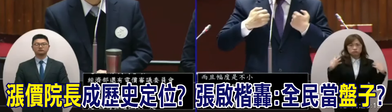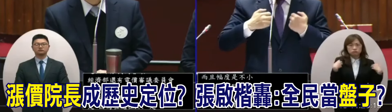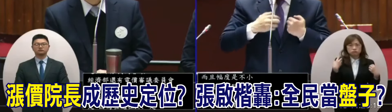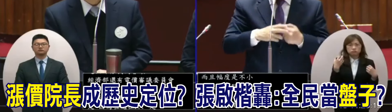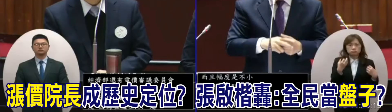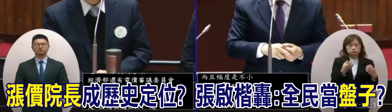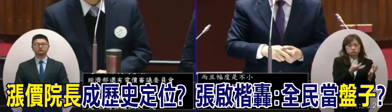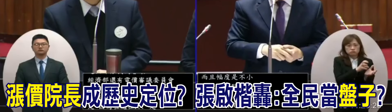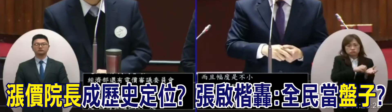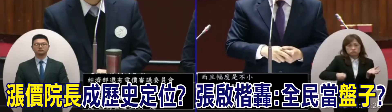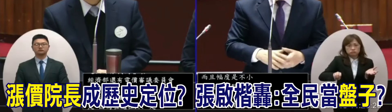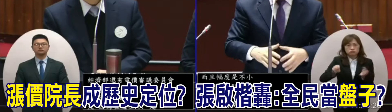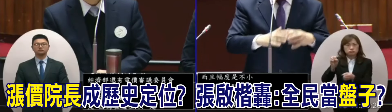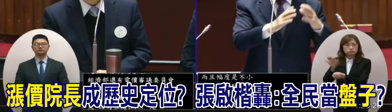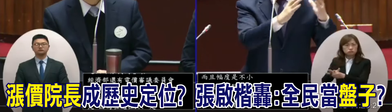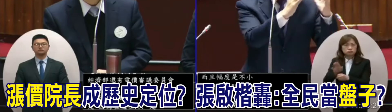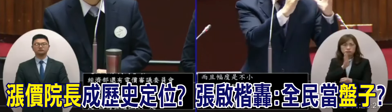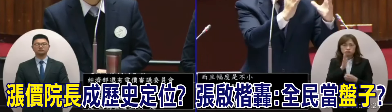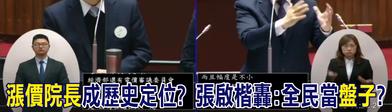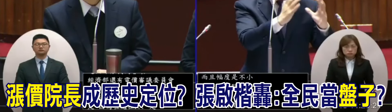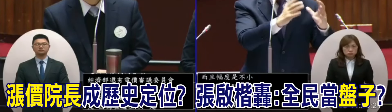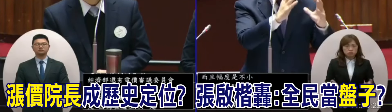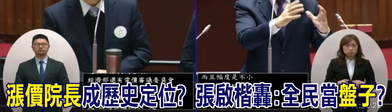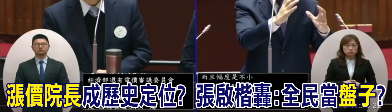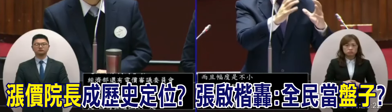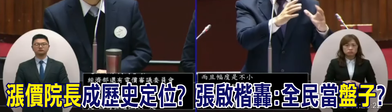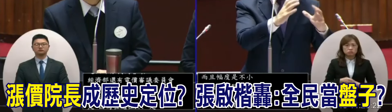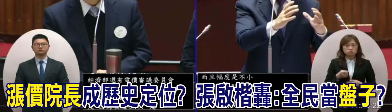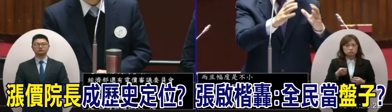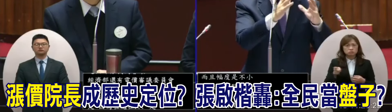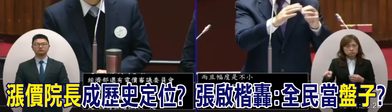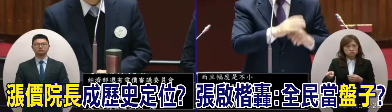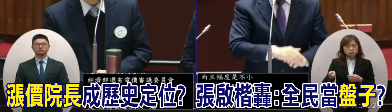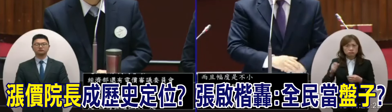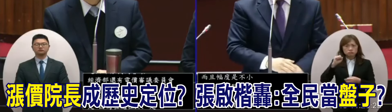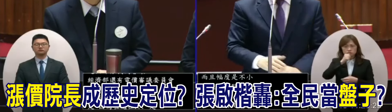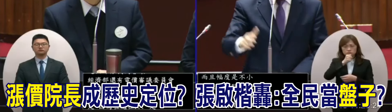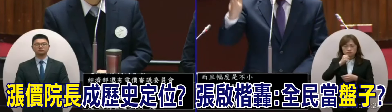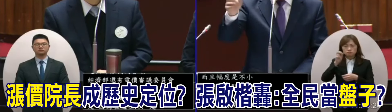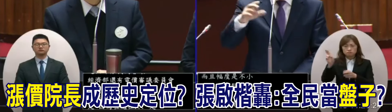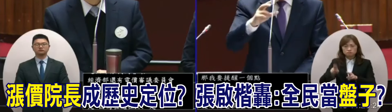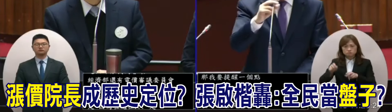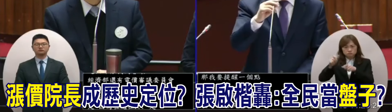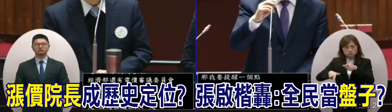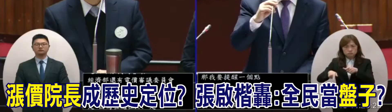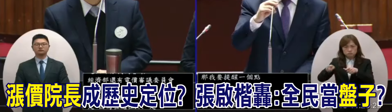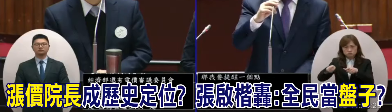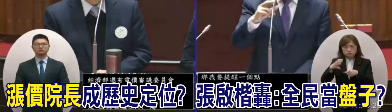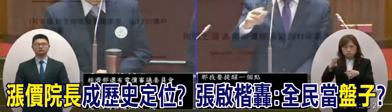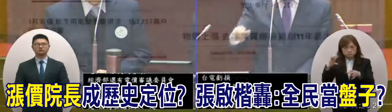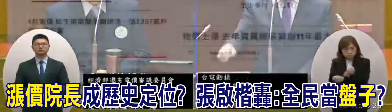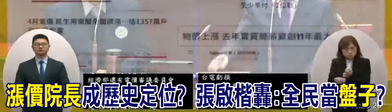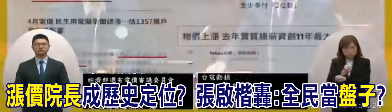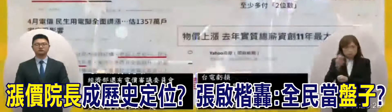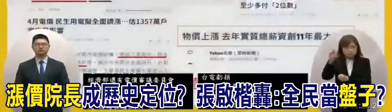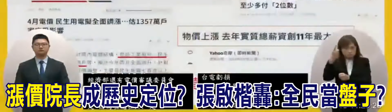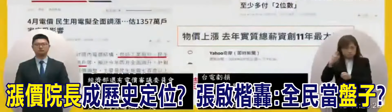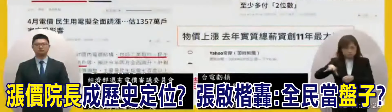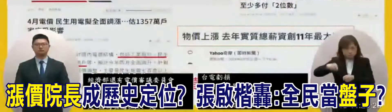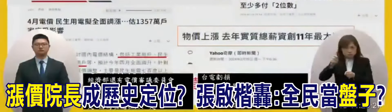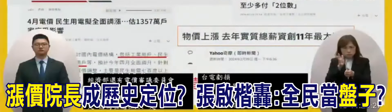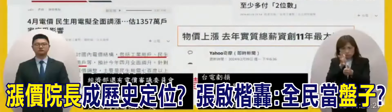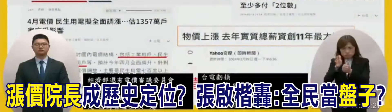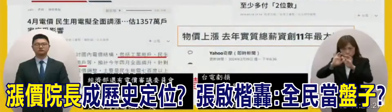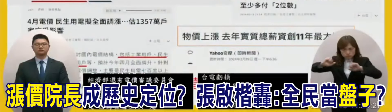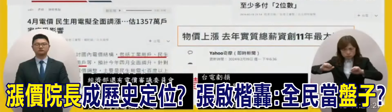人民几层皮呢？是不是应该回过头先去把台电的亏损原因把它弄清楚？不是急着要涨价。 其实我们这个